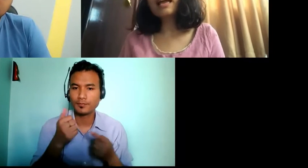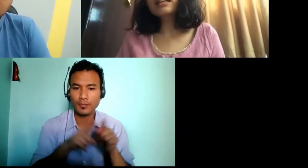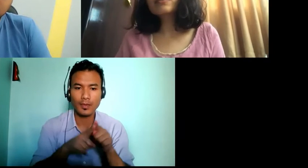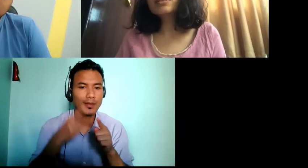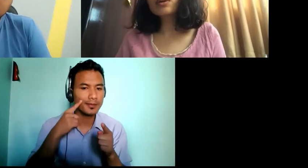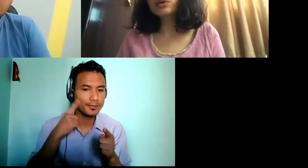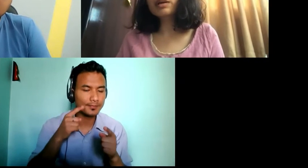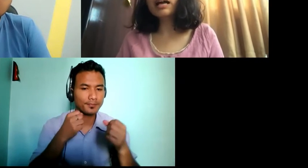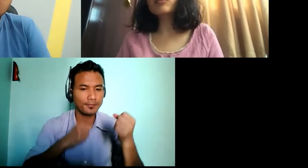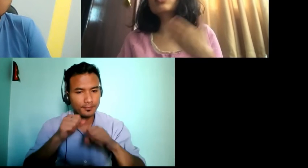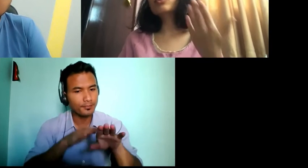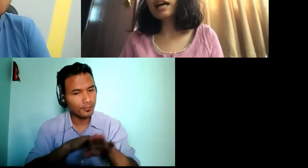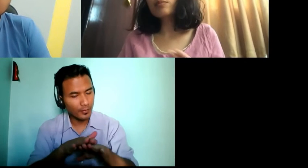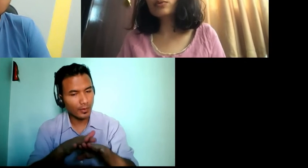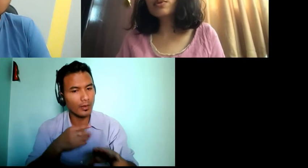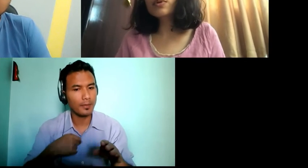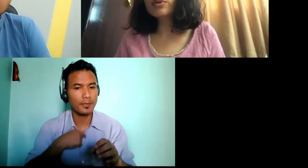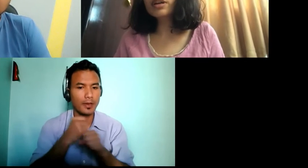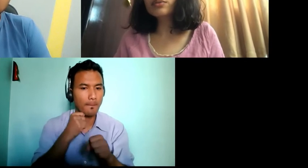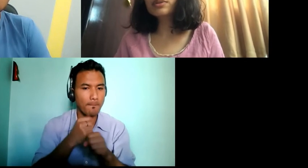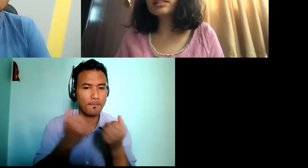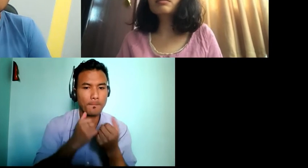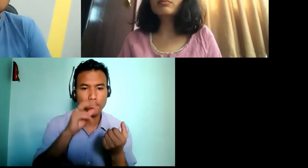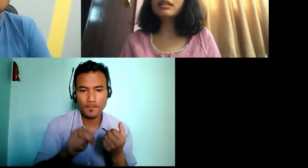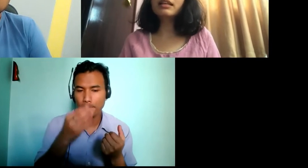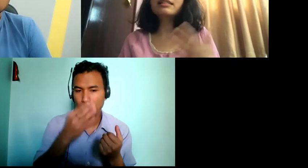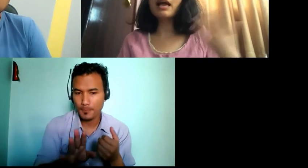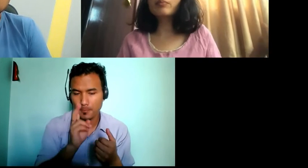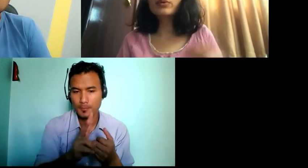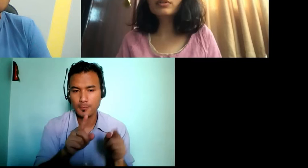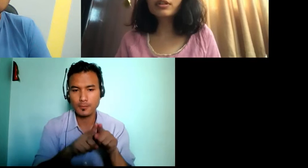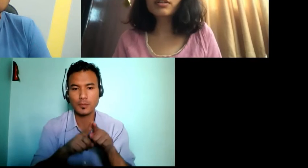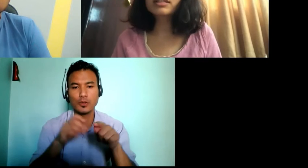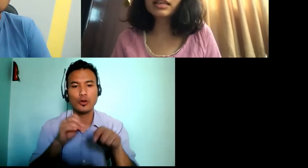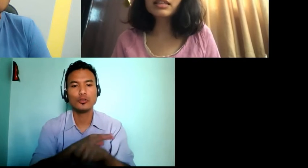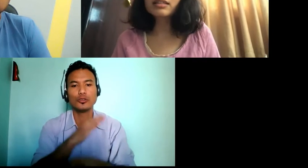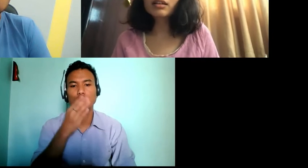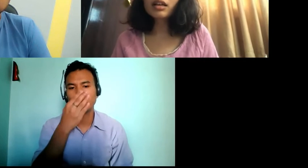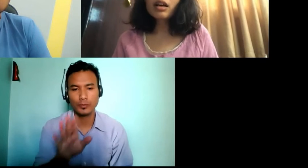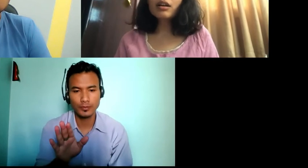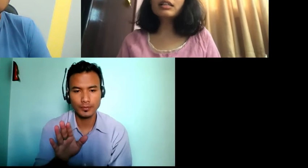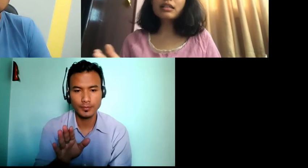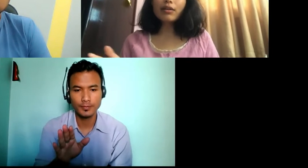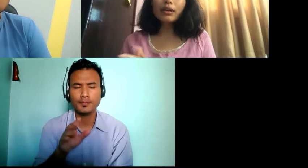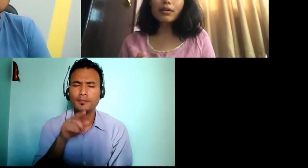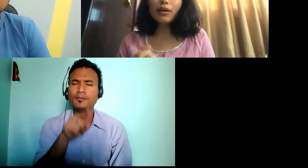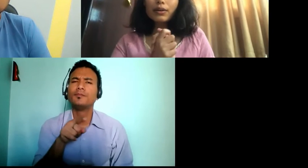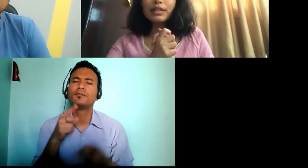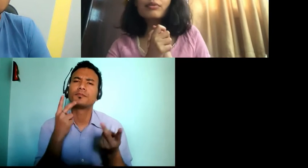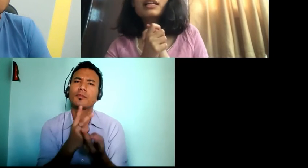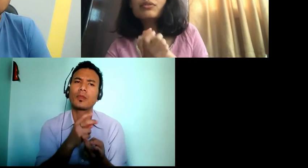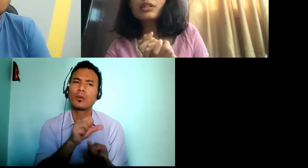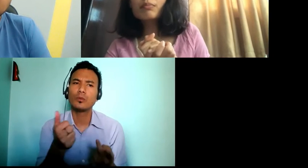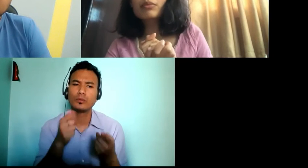डे एक्टिभिटिजहरूमा हाम्रो जुन कामहरू गर्नुपर्नेहरू हुन्छ त्यसमा पनि त्यसले चाहिँ ह्याम्पर गरिरहेको चाहिँ देखिन्छ. र त्यस्तै गरिकन अर्को